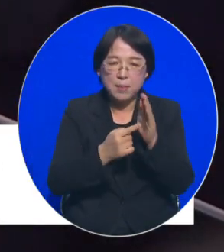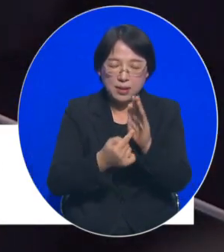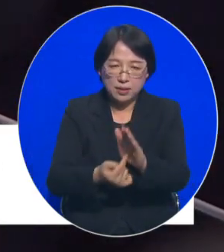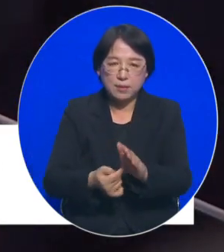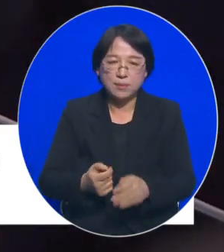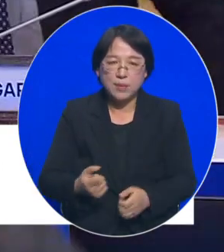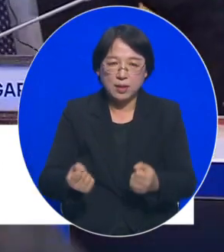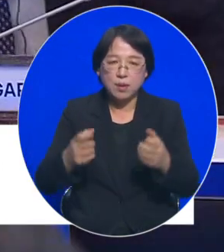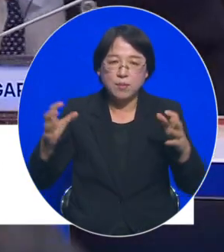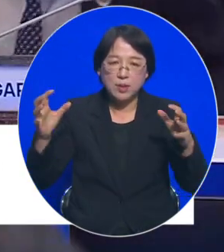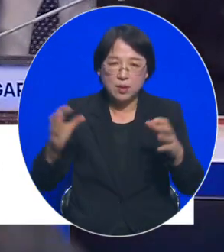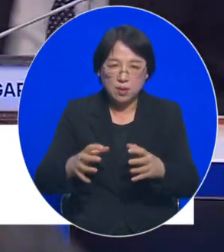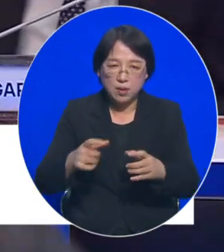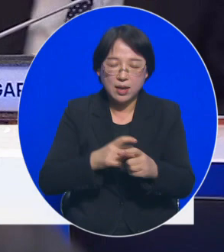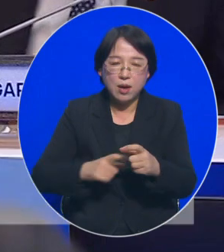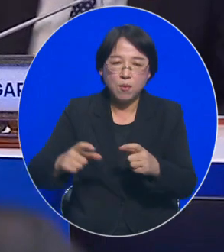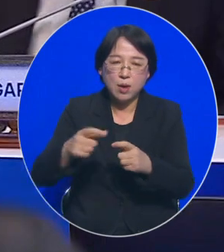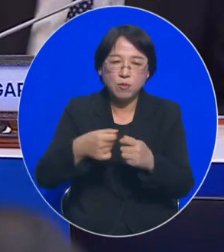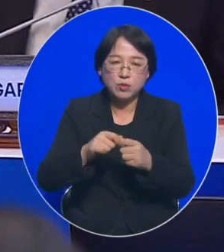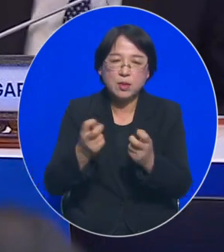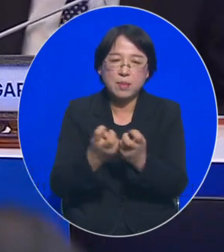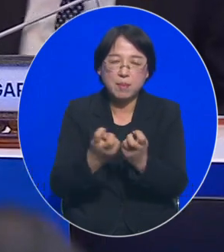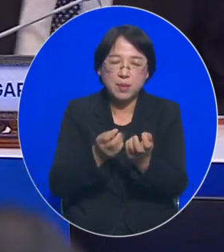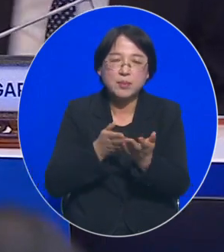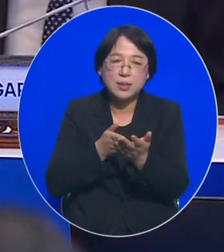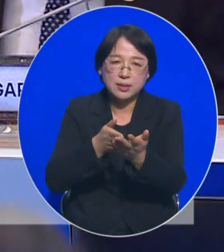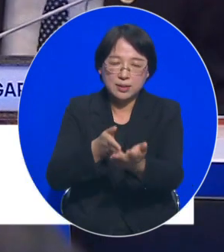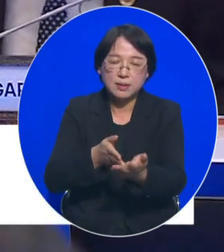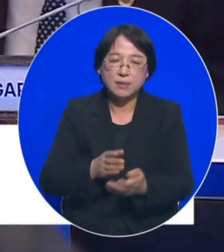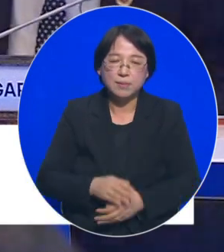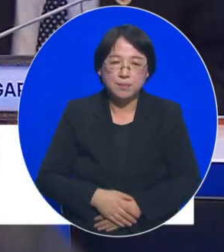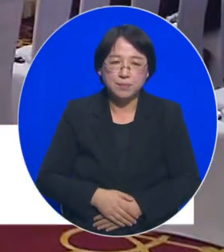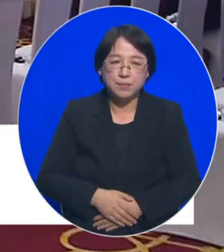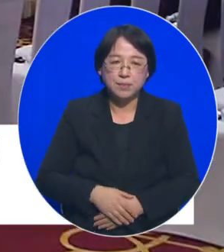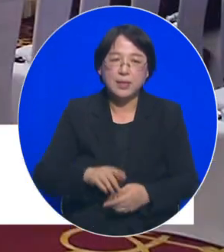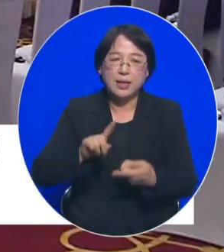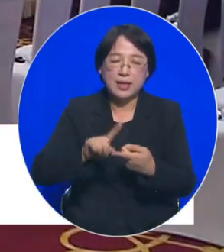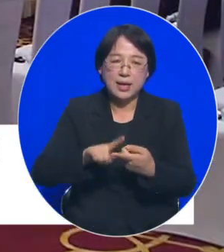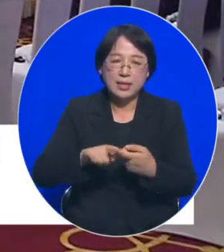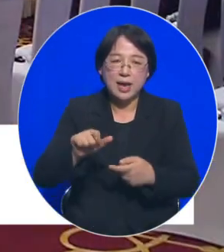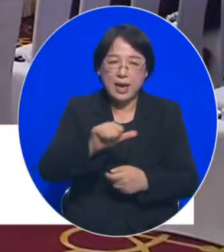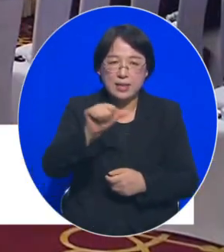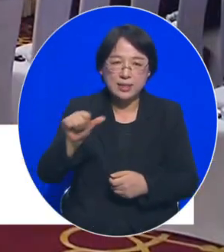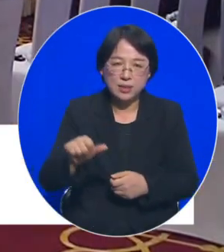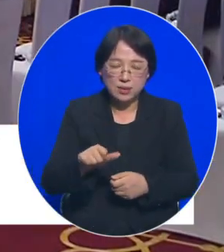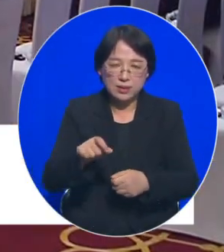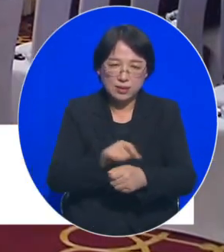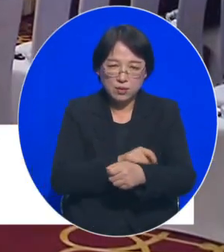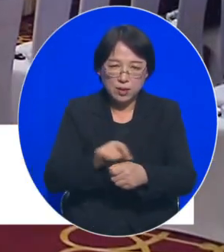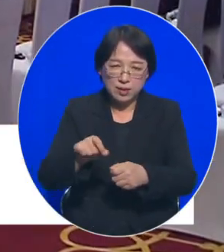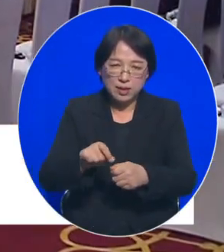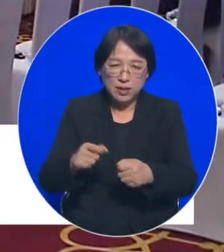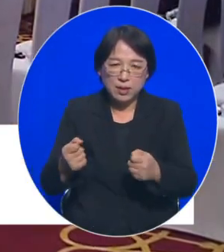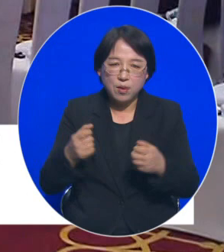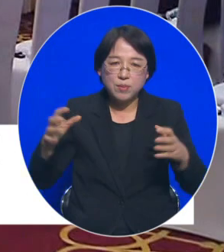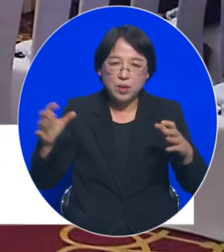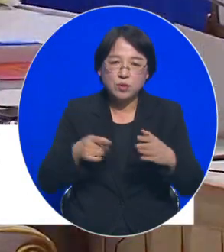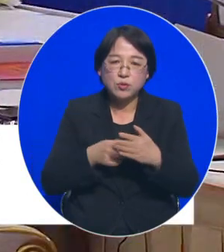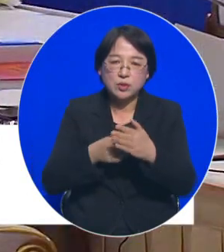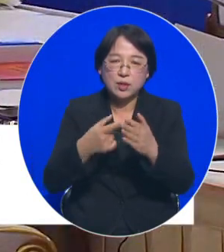위한 구체적 방안을 제시했습니다 대통령 시즌2에 대해 아세안에 특화된 협력을 추진하기 위한 역사적인